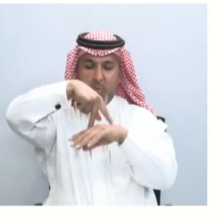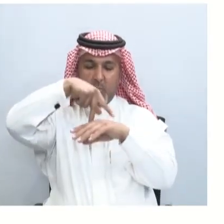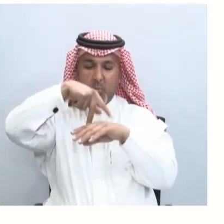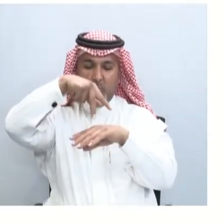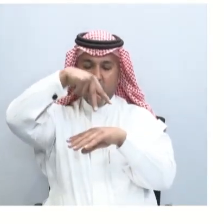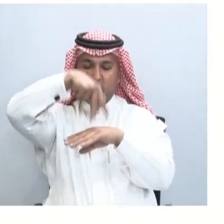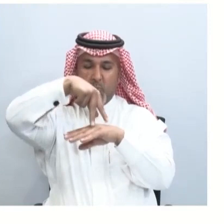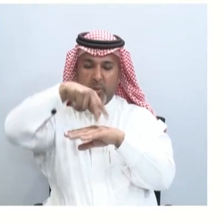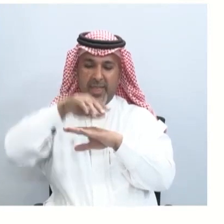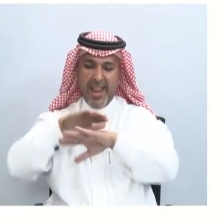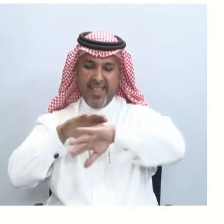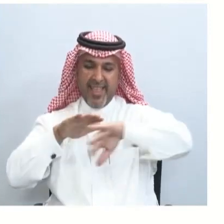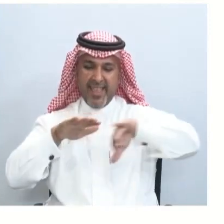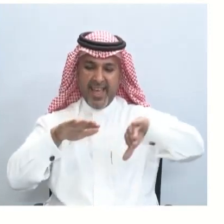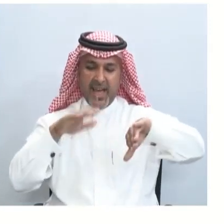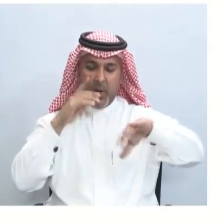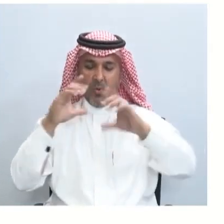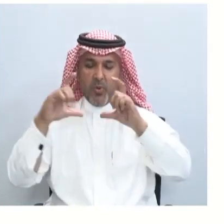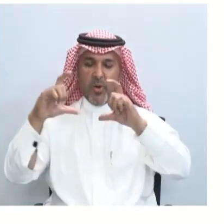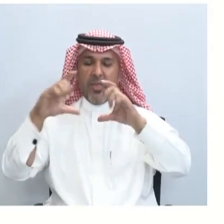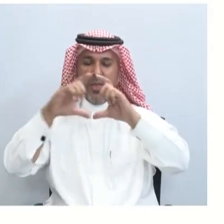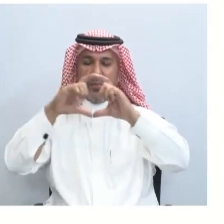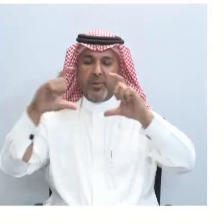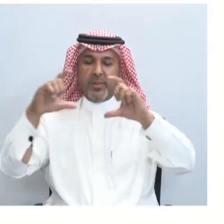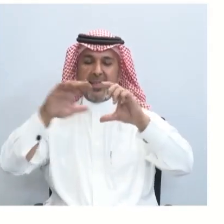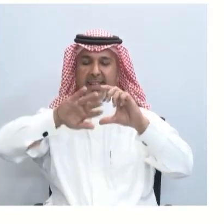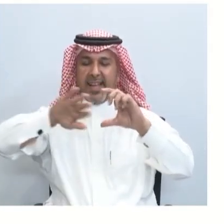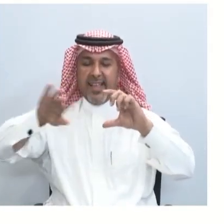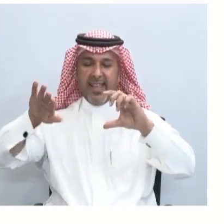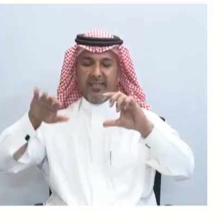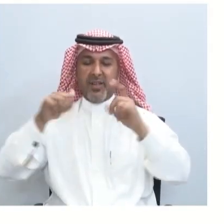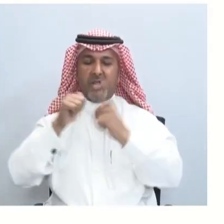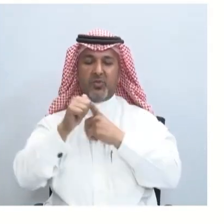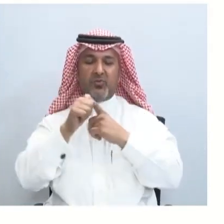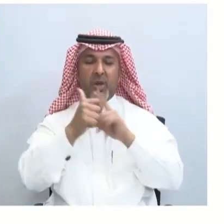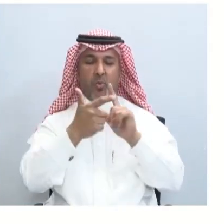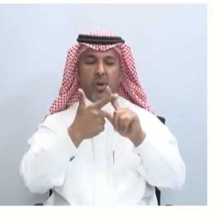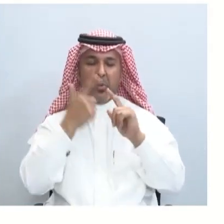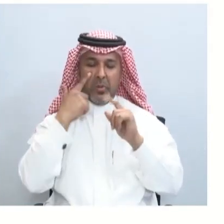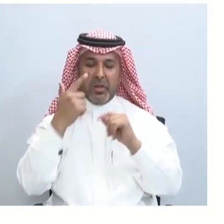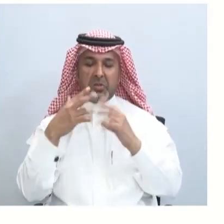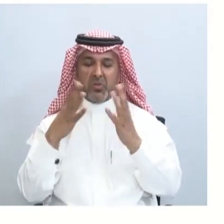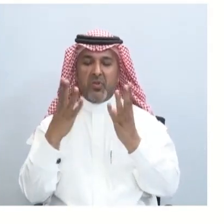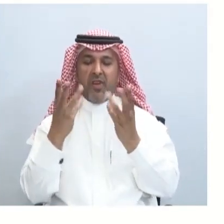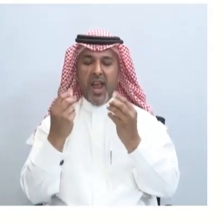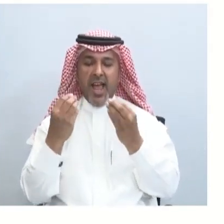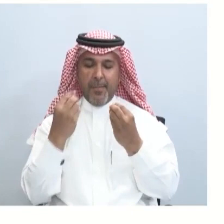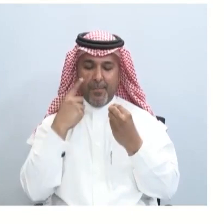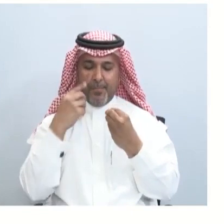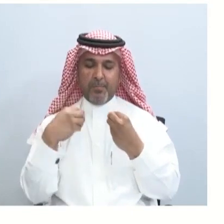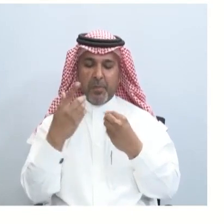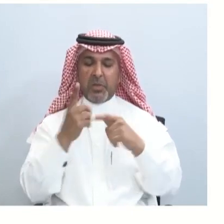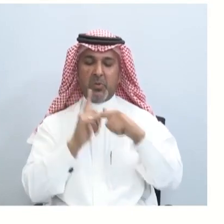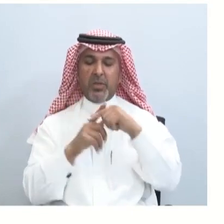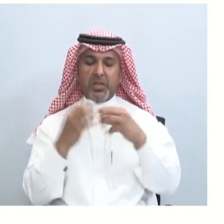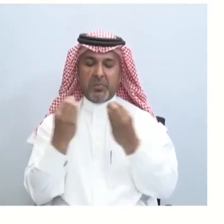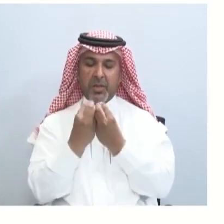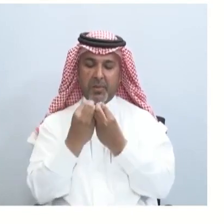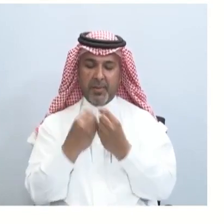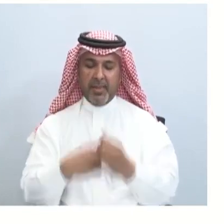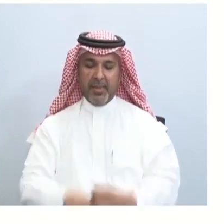ماذا يتبقى لدي مستطيل اذا الشكل يتالف من شكلين بسيطين وهما مثلث ومستطيل هذا المثلث